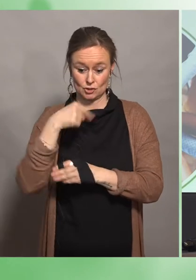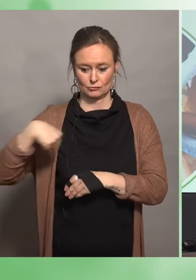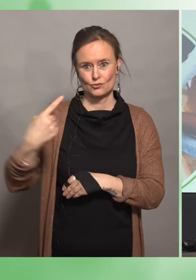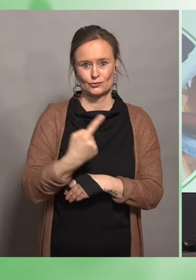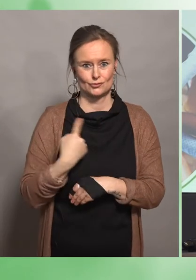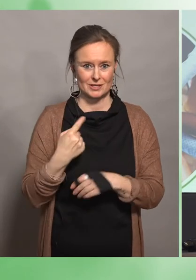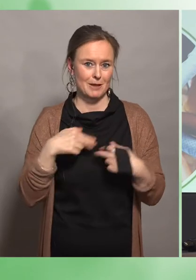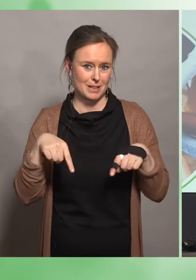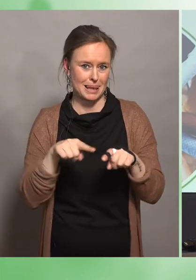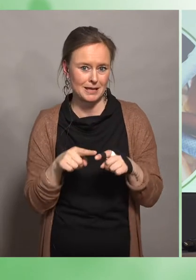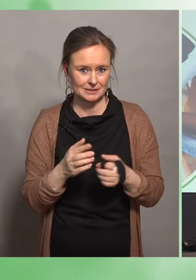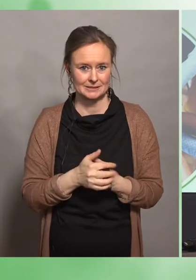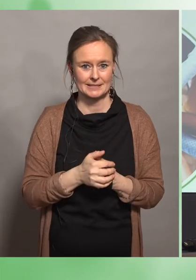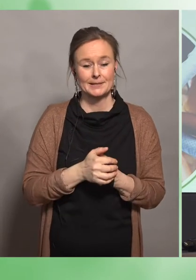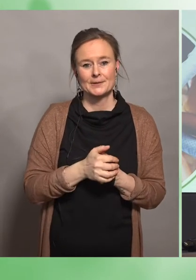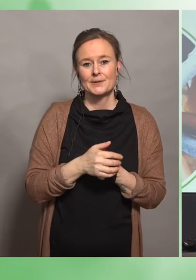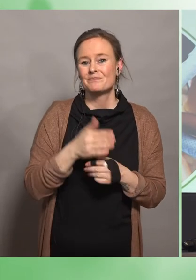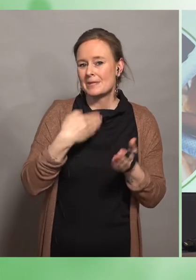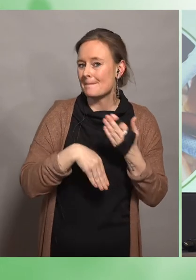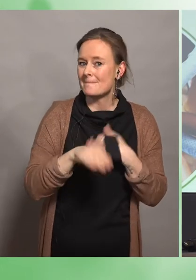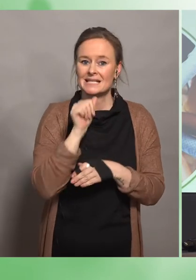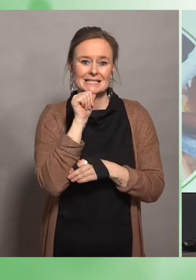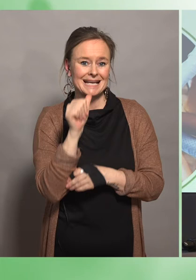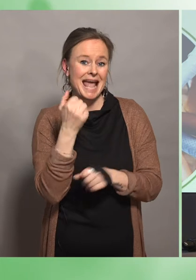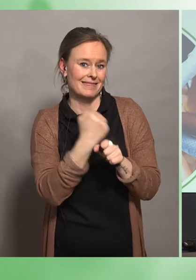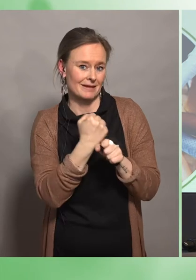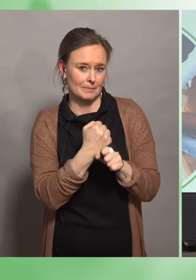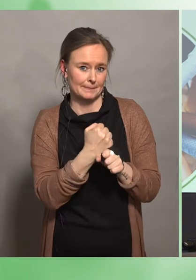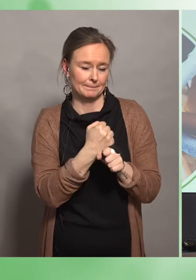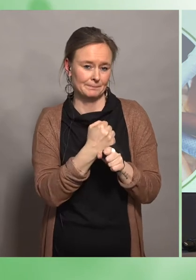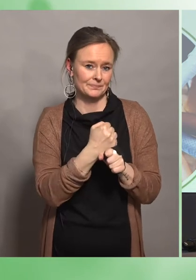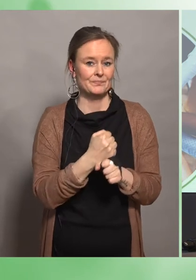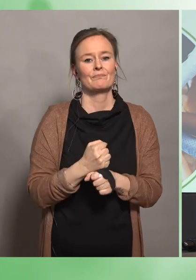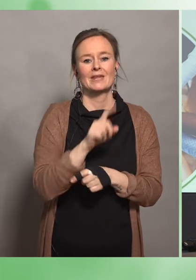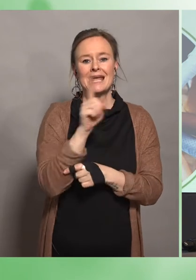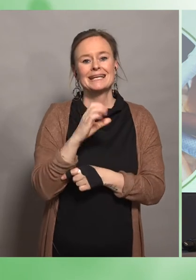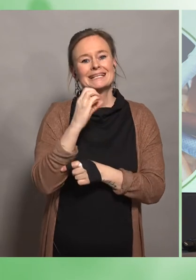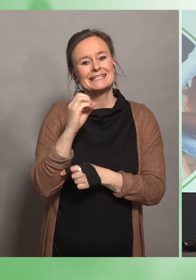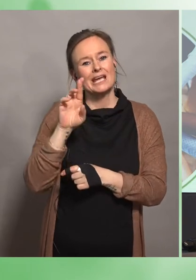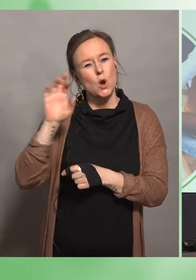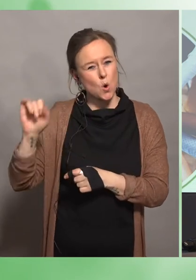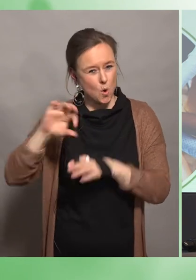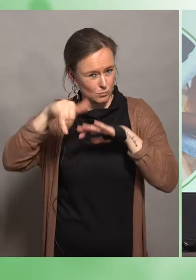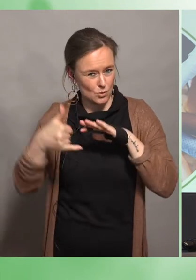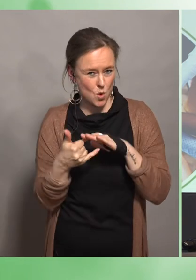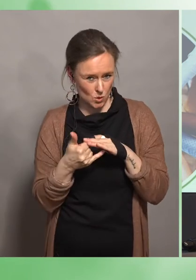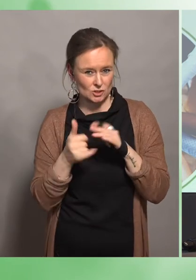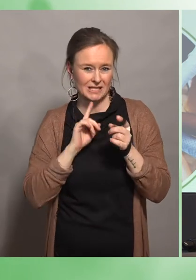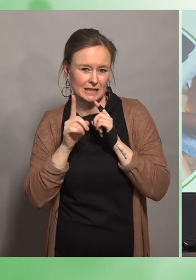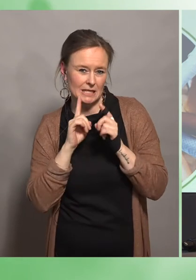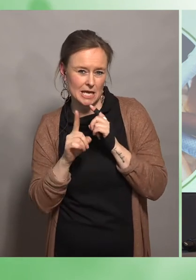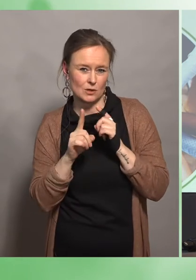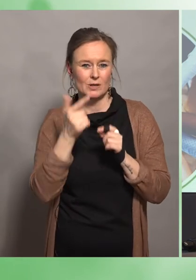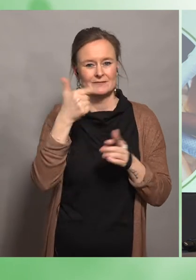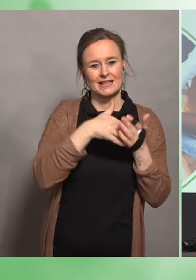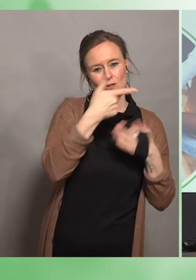um nicht zu sagen die meisten von ihnen, haben keine Beschäftigung. Die Zero Project Unternehmensdialoge, die sind im Jahr 2017 von